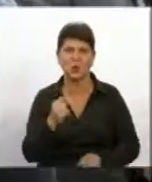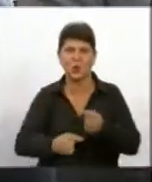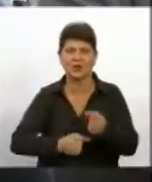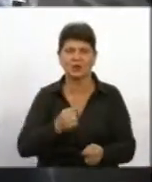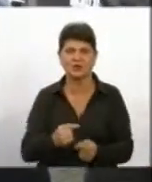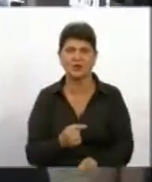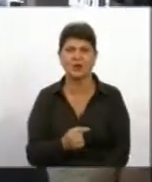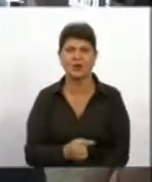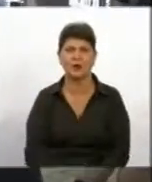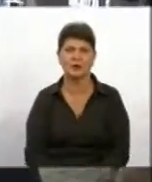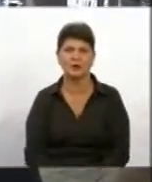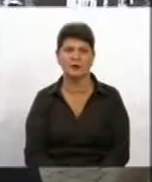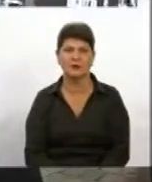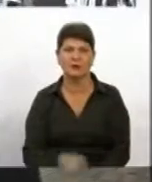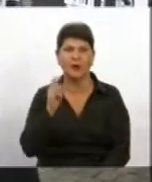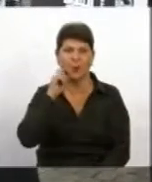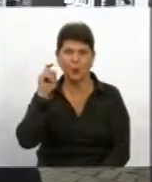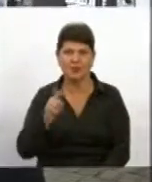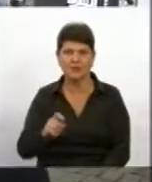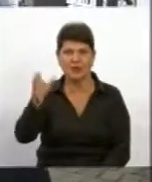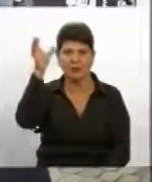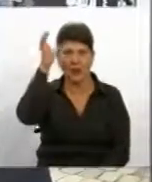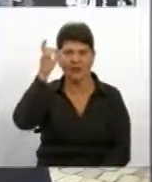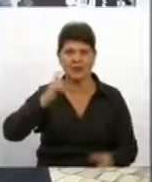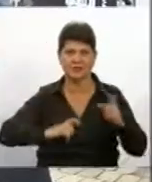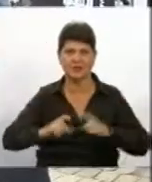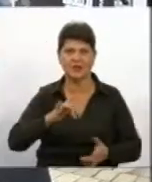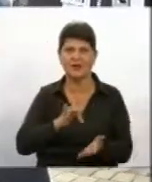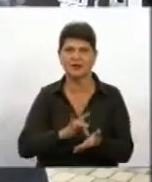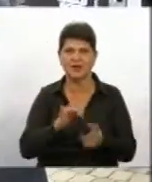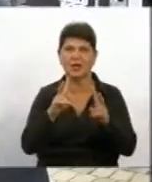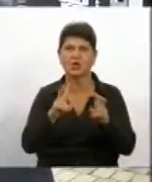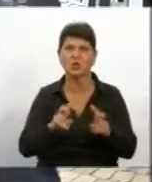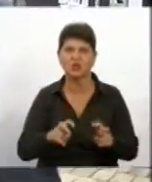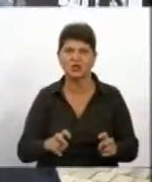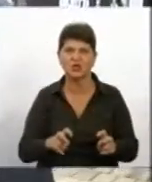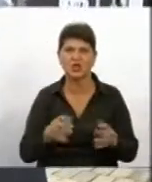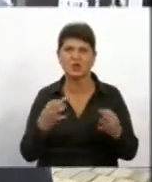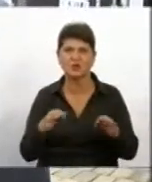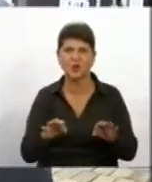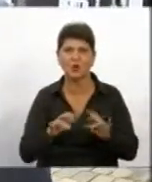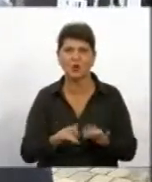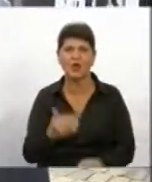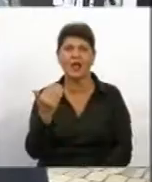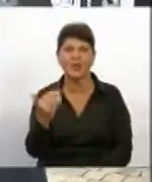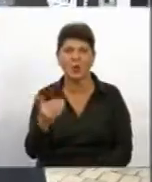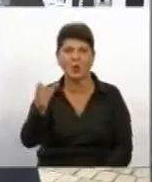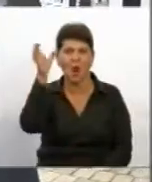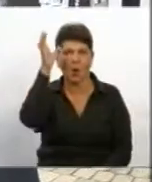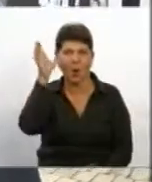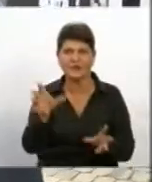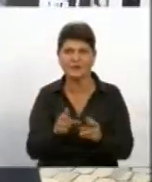інституту національної пам'яті, а також наукові інституції «Центр досліджень визвольного руху». Це їхні наукові співробітники долучалися